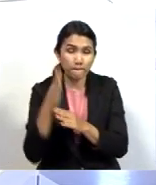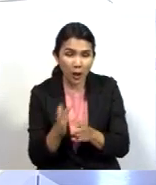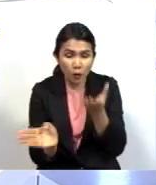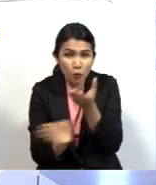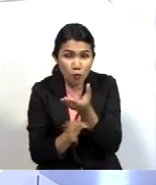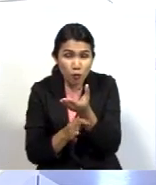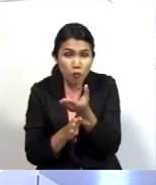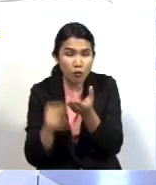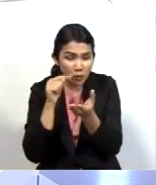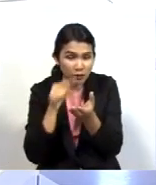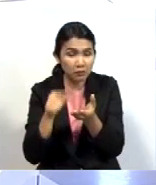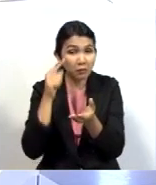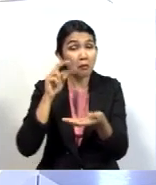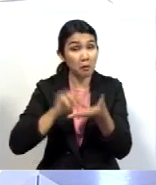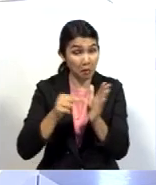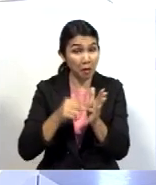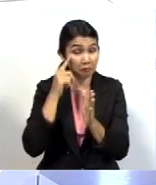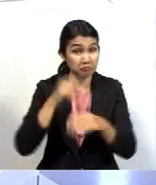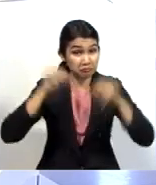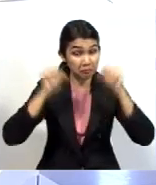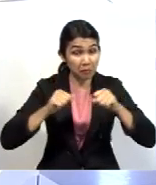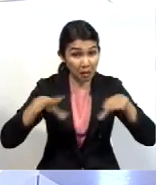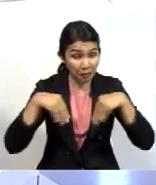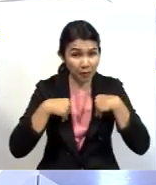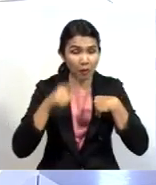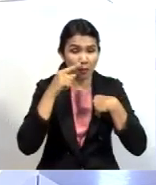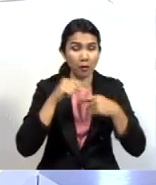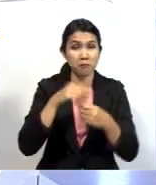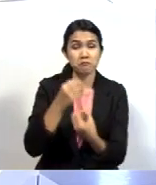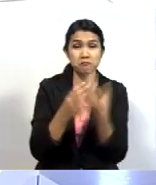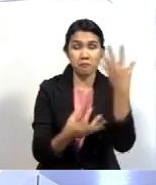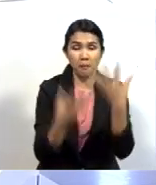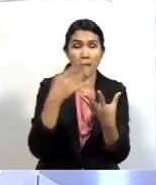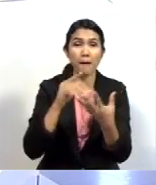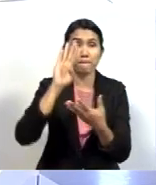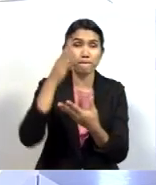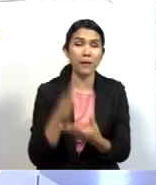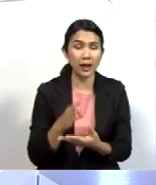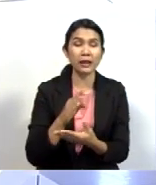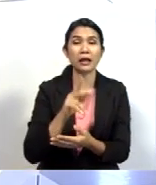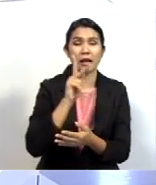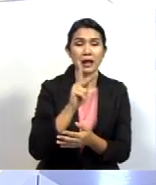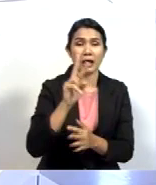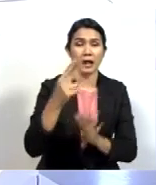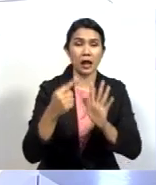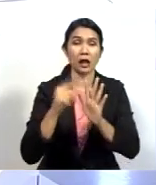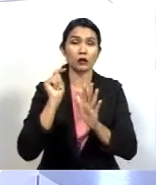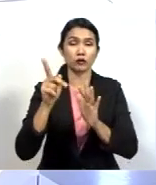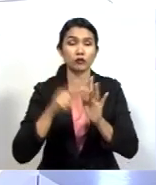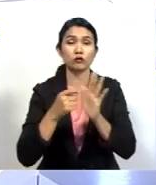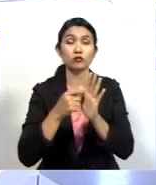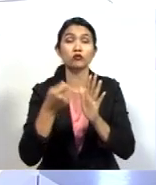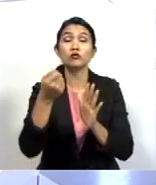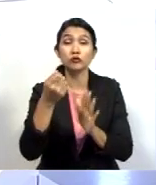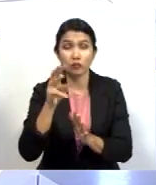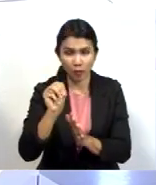าเสพติดจะผ่านความเห็นชอบเพราะพืชกระท่อมมีประโยชน์ทางการแพทย์และสามารถต่อยอดเป็นอุตสาหกรรมยาได้น